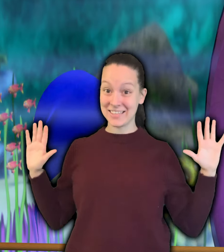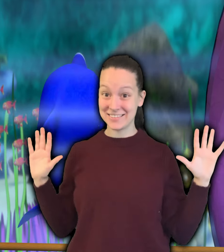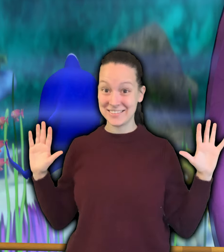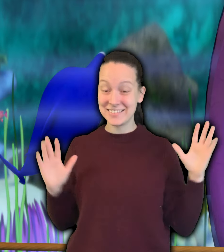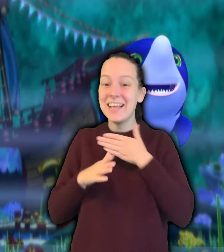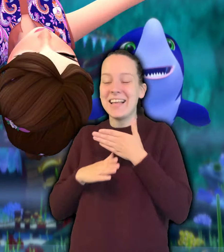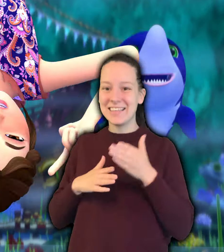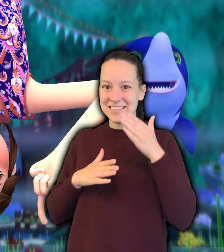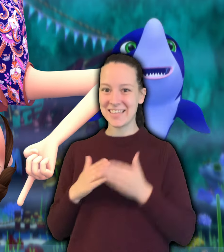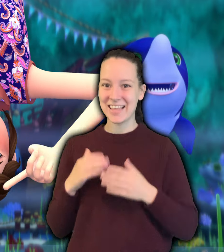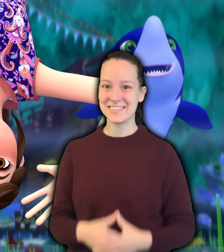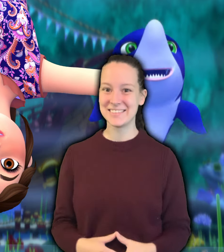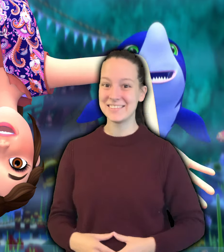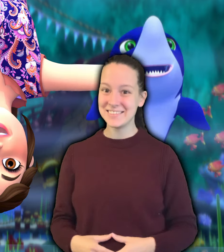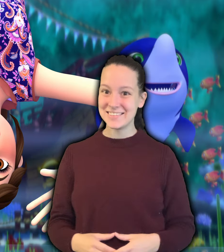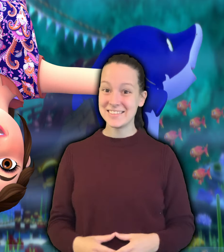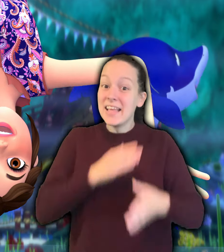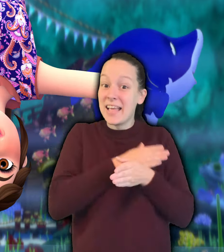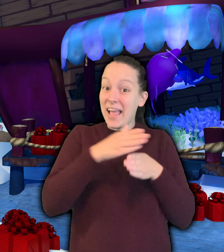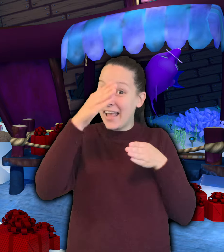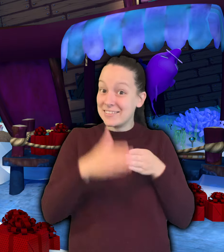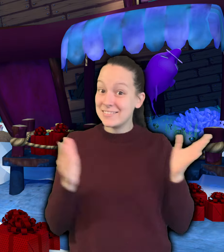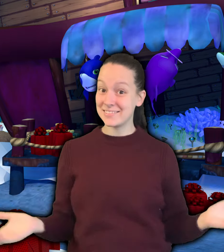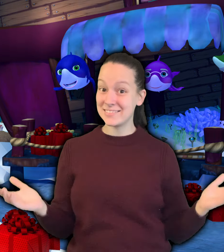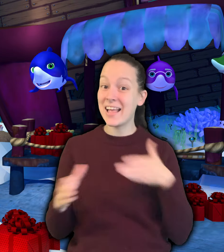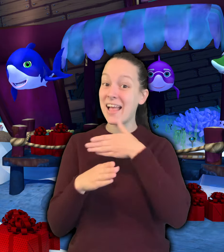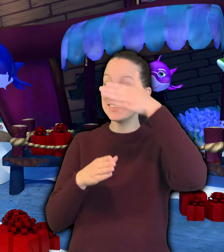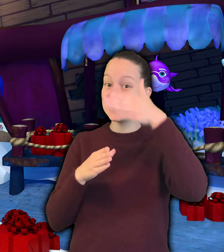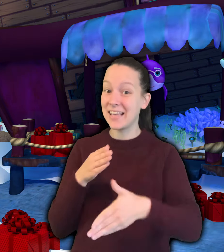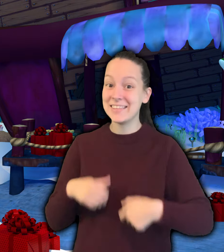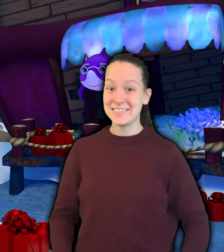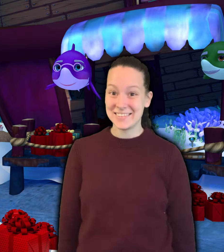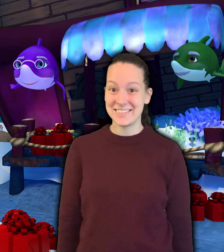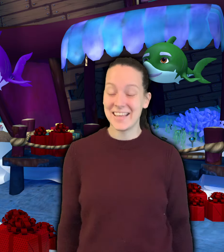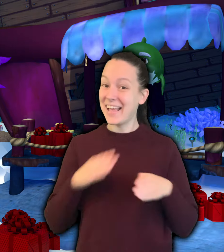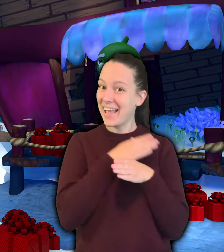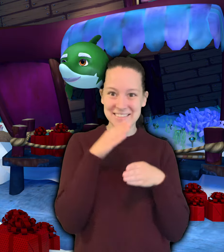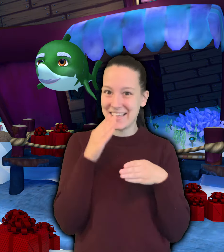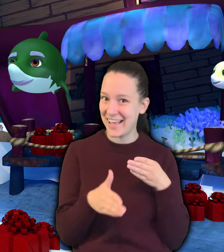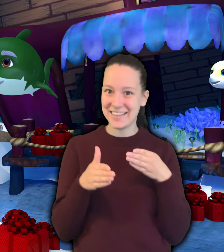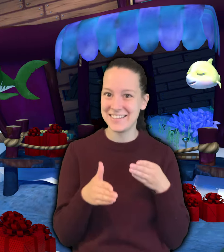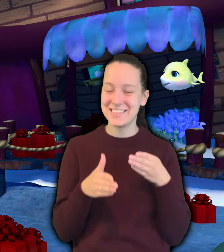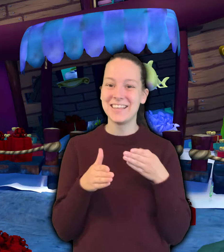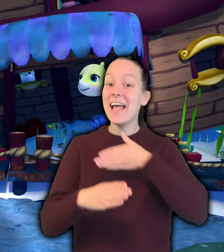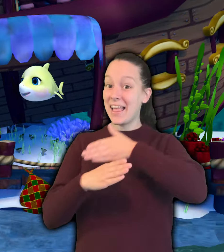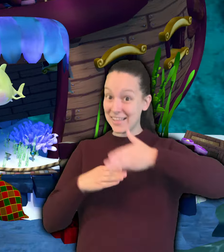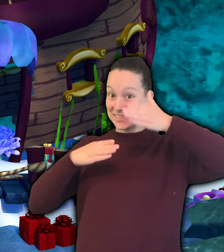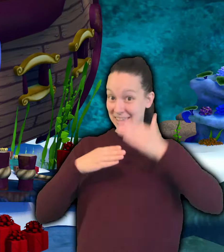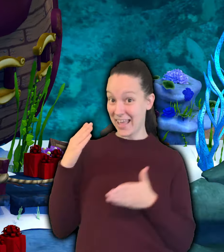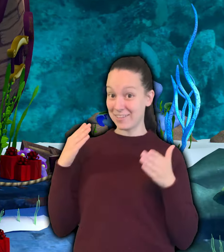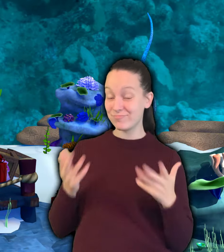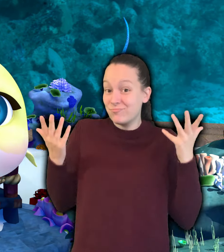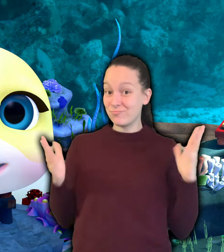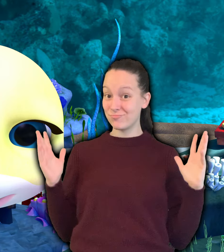楽しい驚終わり嬉しい楽しい